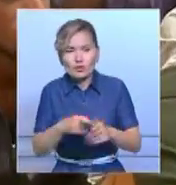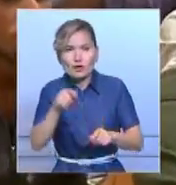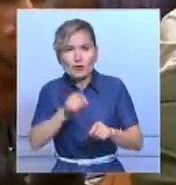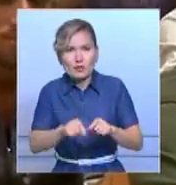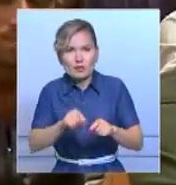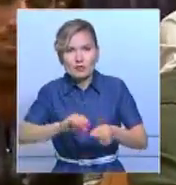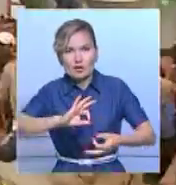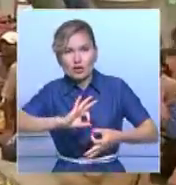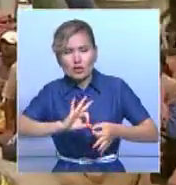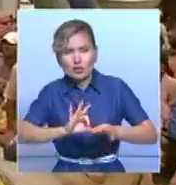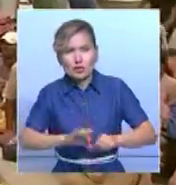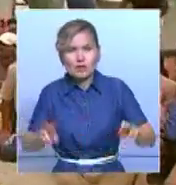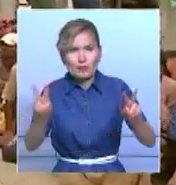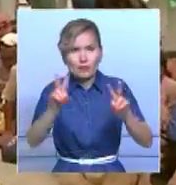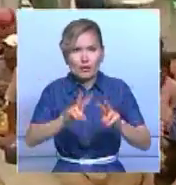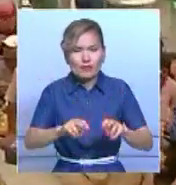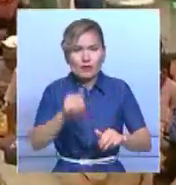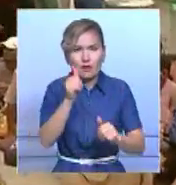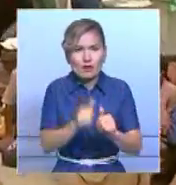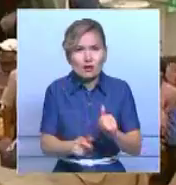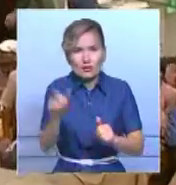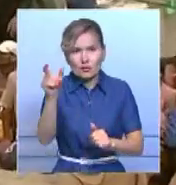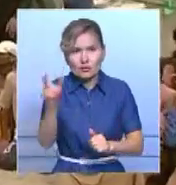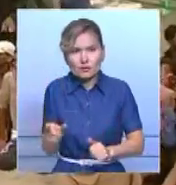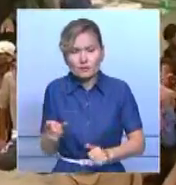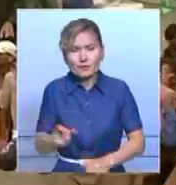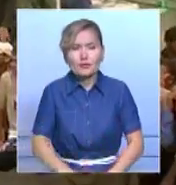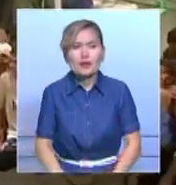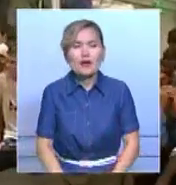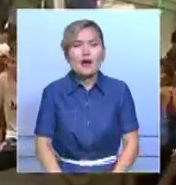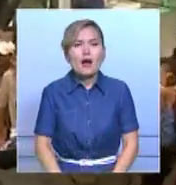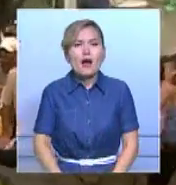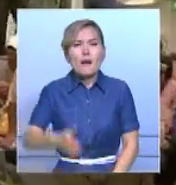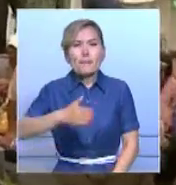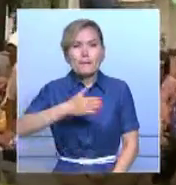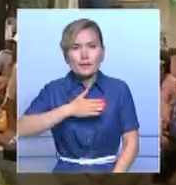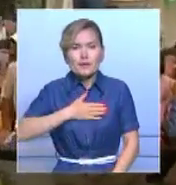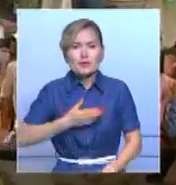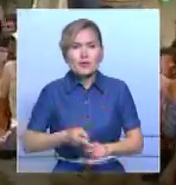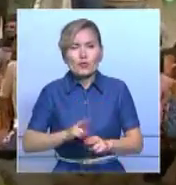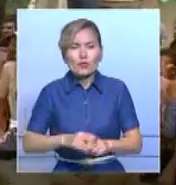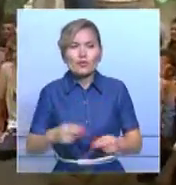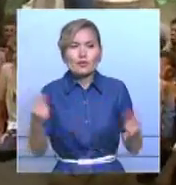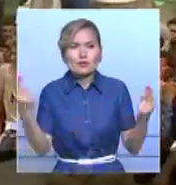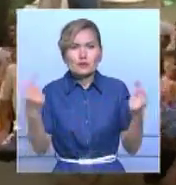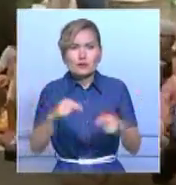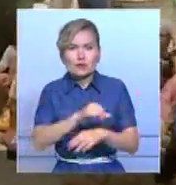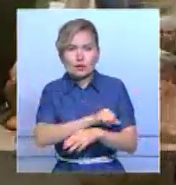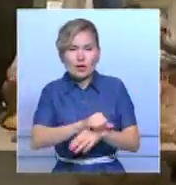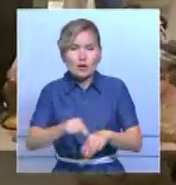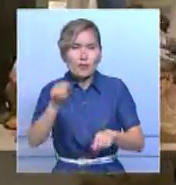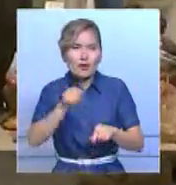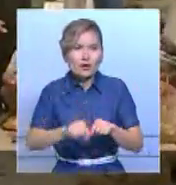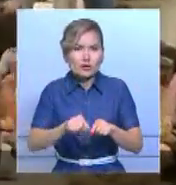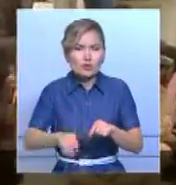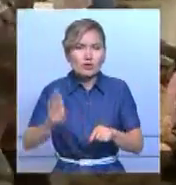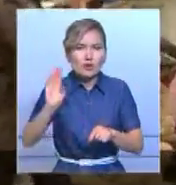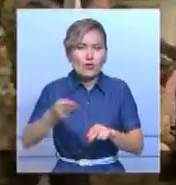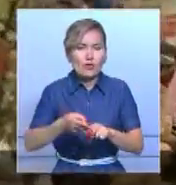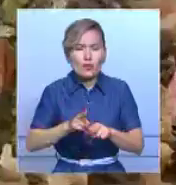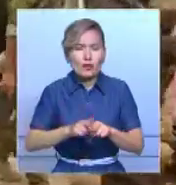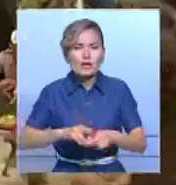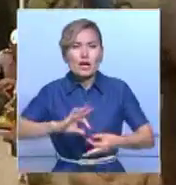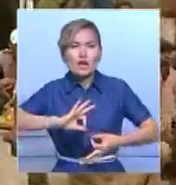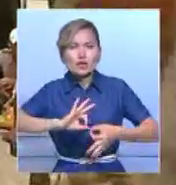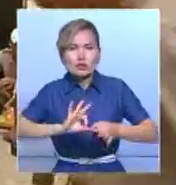жүргізіп жатыр. Біз ең алдымен Әл-Фалуджадан шыға берісте тексеру жүргіземіз. Сондай-ақ өзге қалаларға кіре берісте